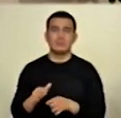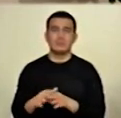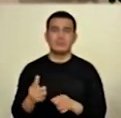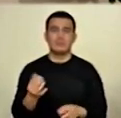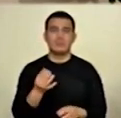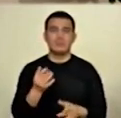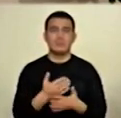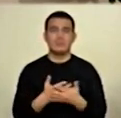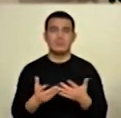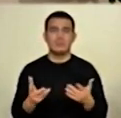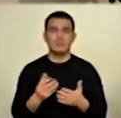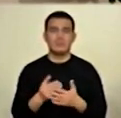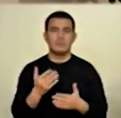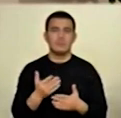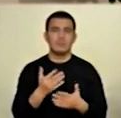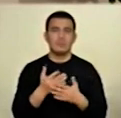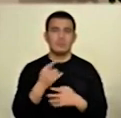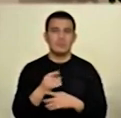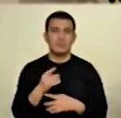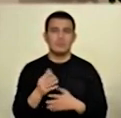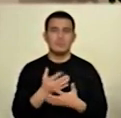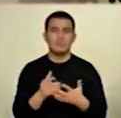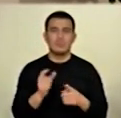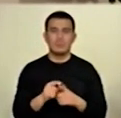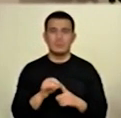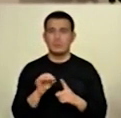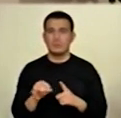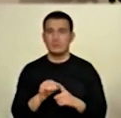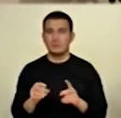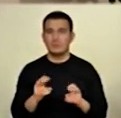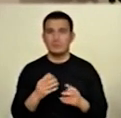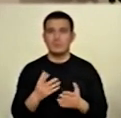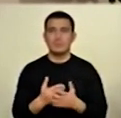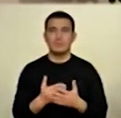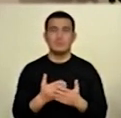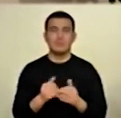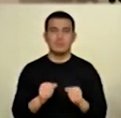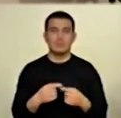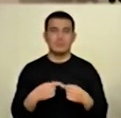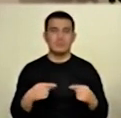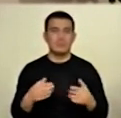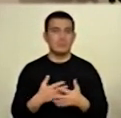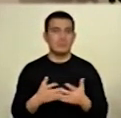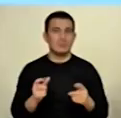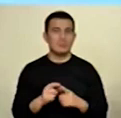ma'lumotlar joylashtirasiz. Audio ma'lumot, video ma'lumot, matnli ma'lumot yoki bo'lmasa tasvirlarni ham joylashtirishingiz mumkin